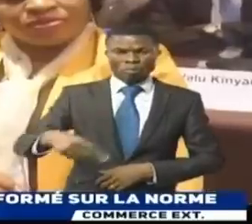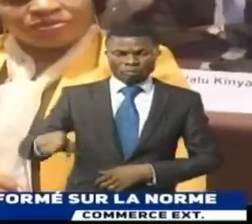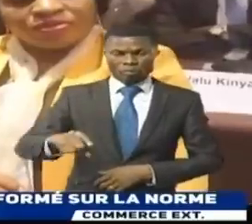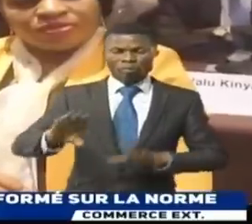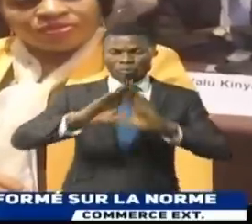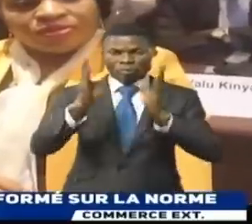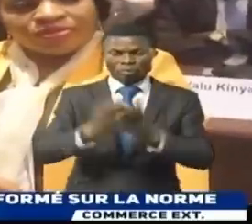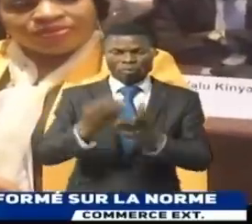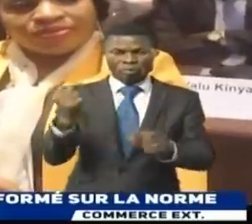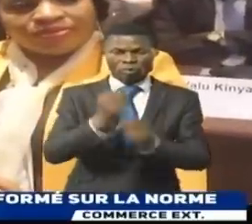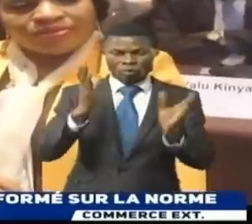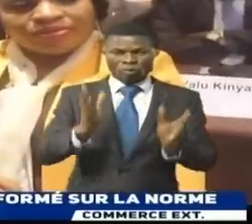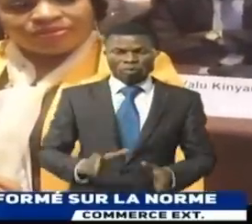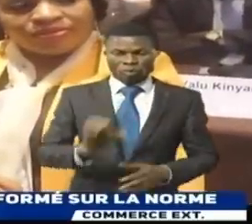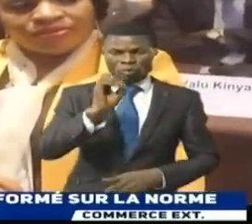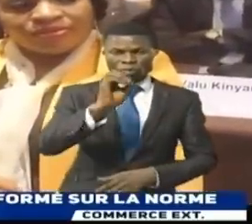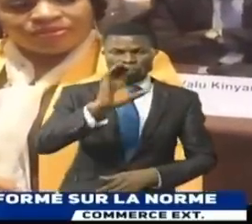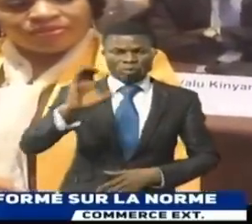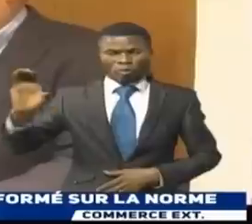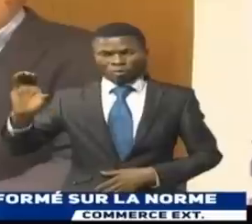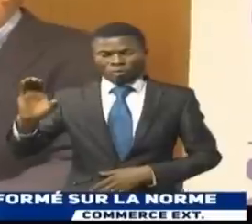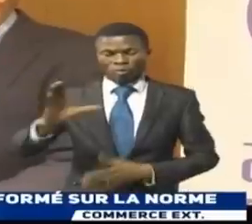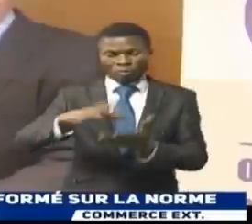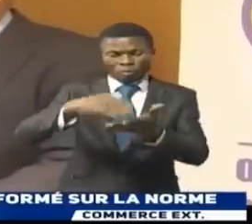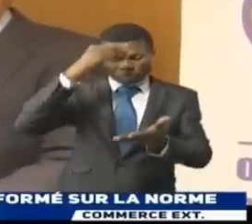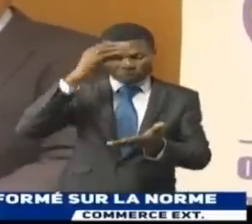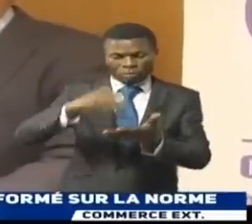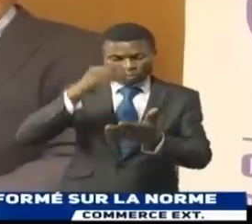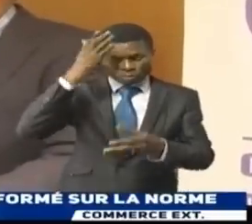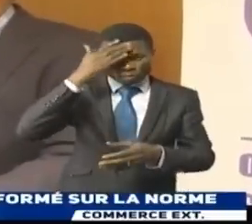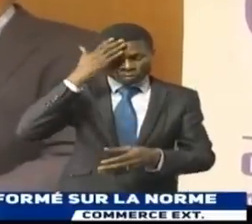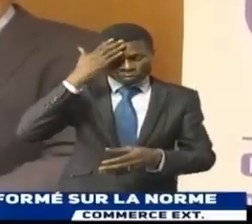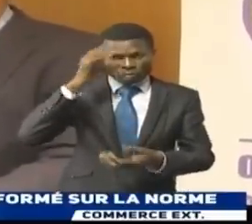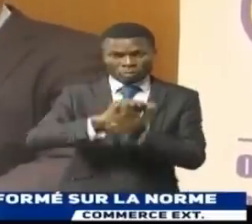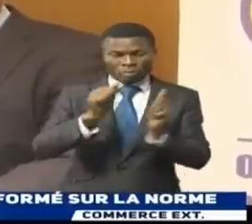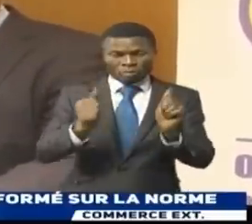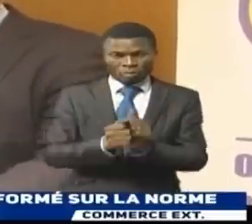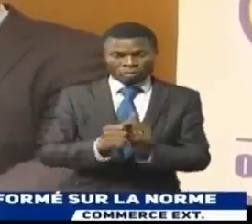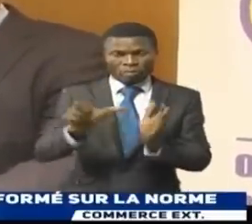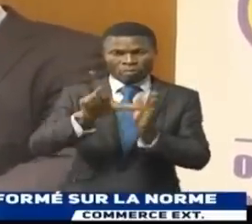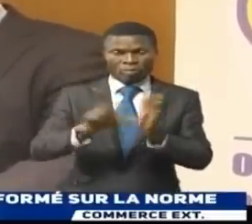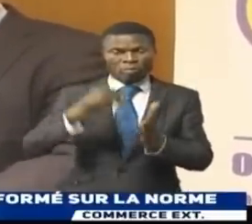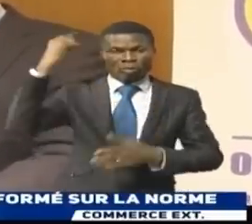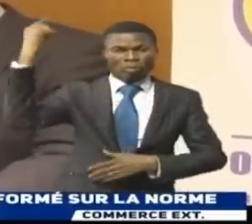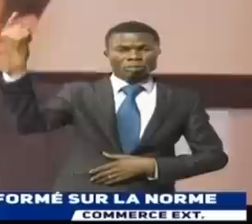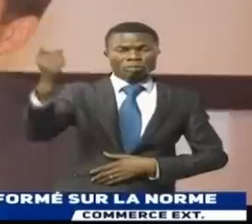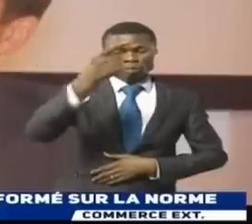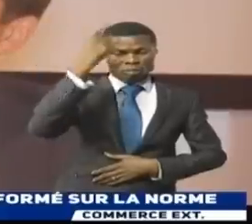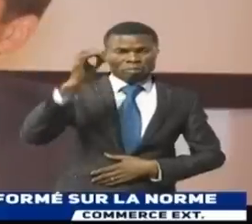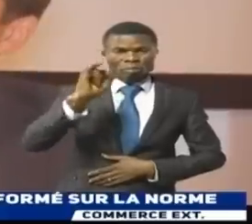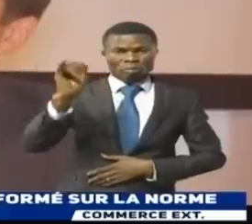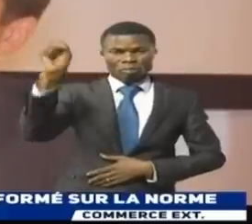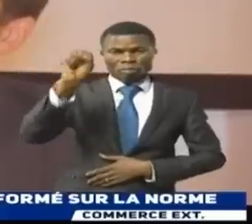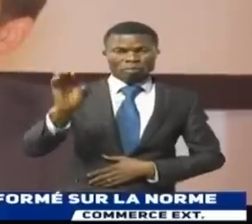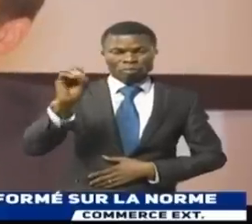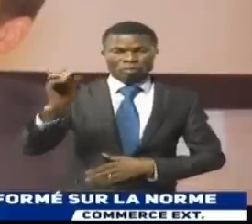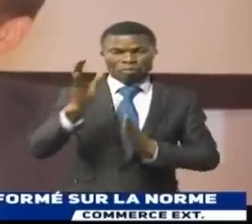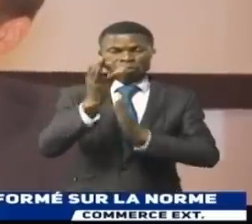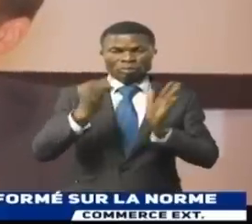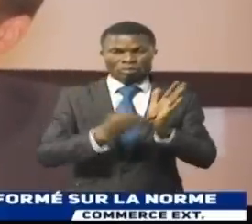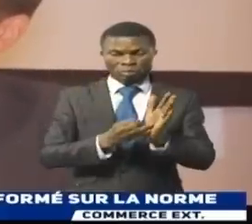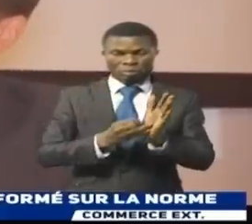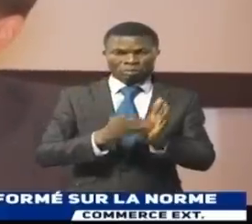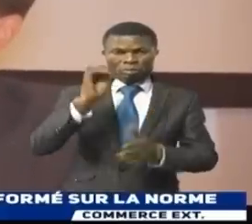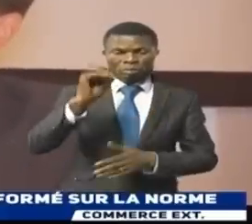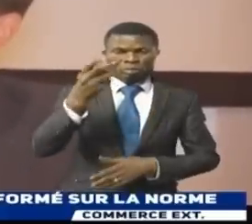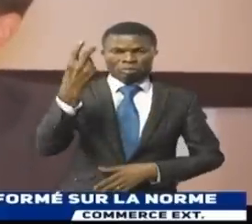des contrôles viennent d'approfondir leur connaissance sur la norme internationale ISO 17020.